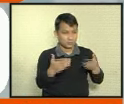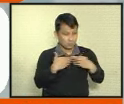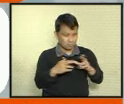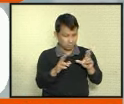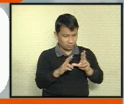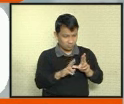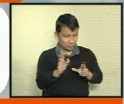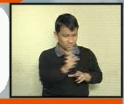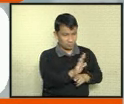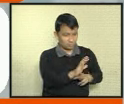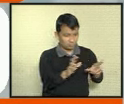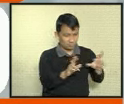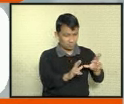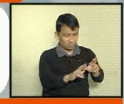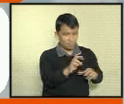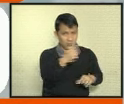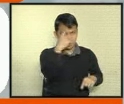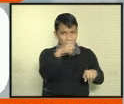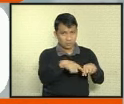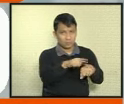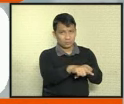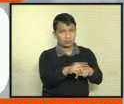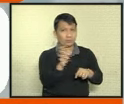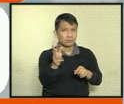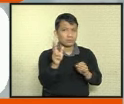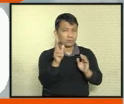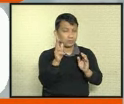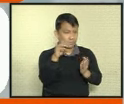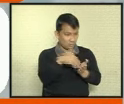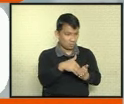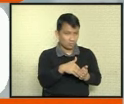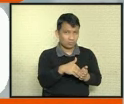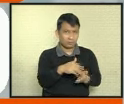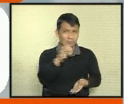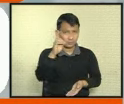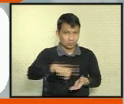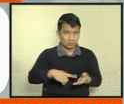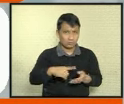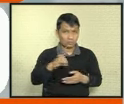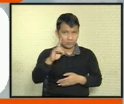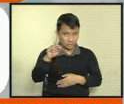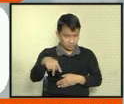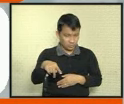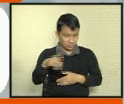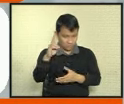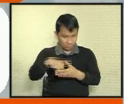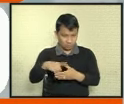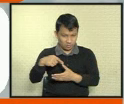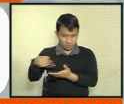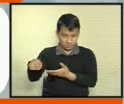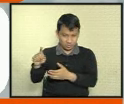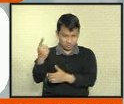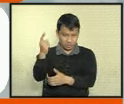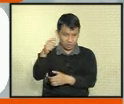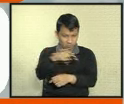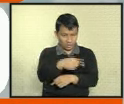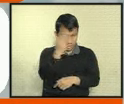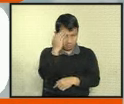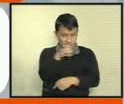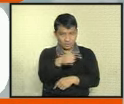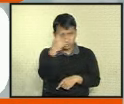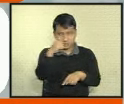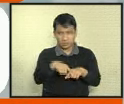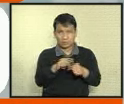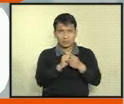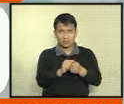yung resibo. Alam mo, nung sa umupa kayo sa bahay niyo, 30,000 ang down doon. Alam mo yan. Oh. Di ba? Oh.